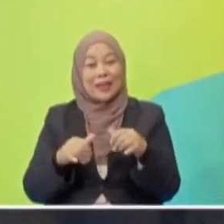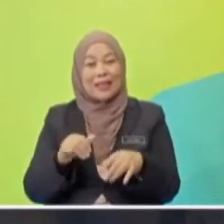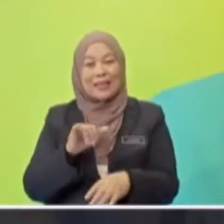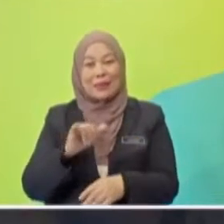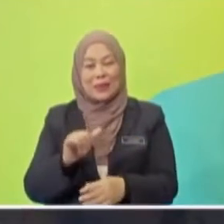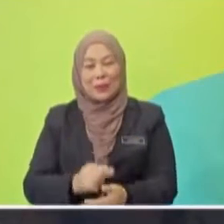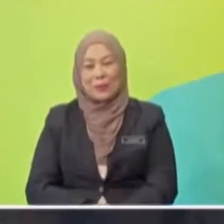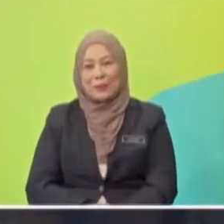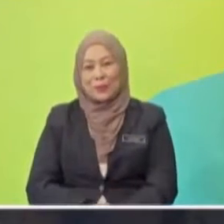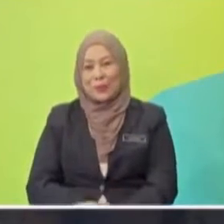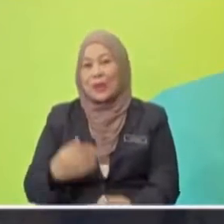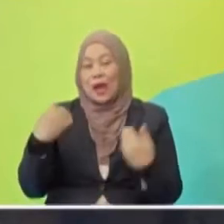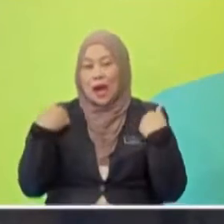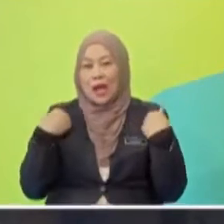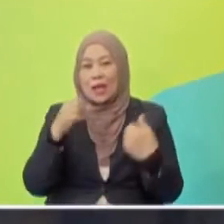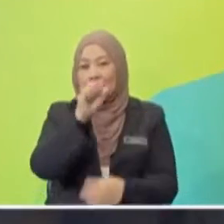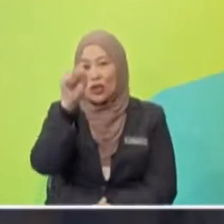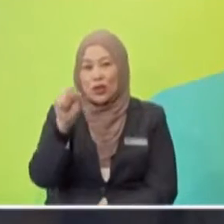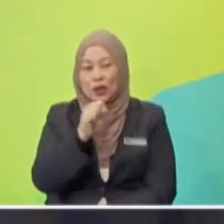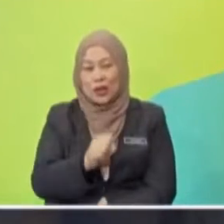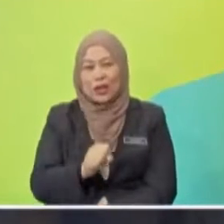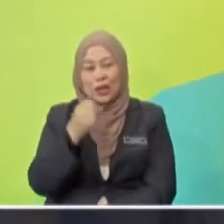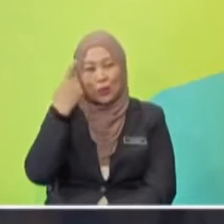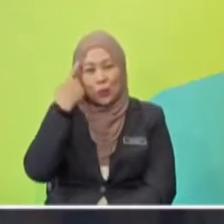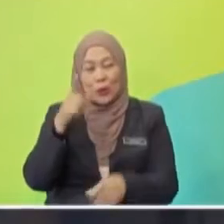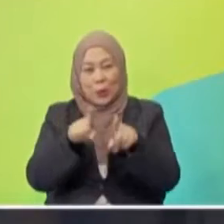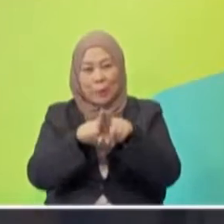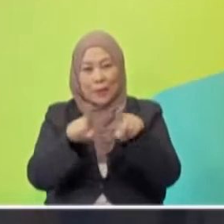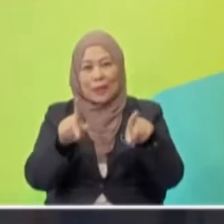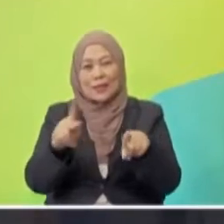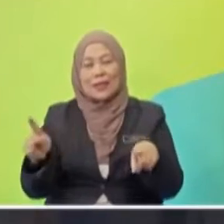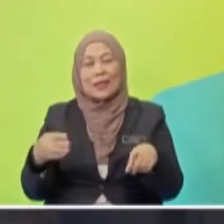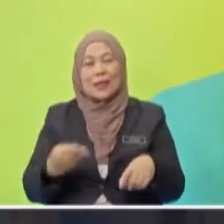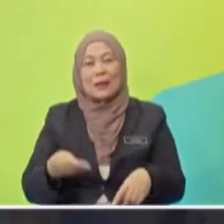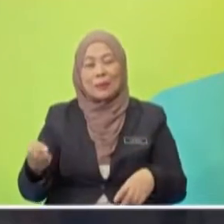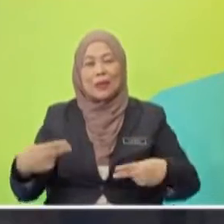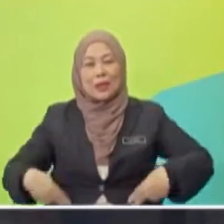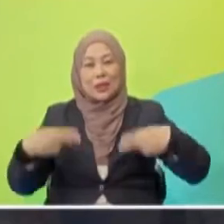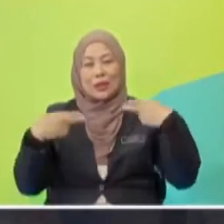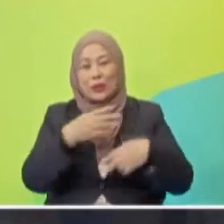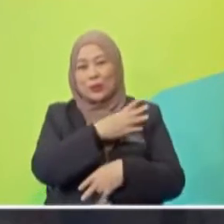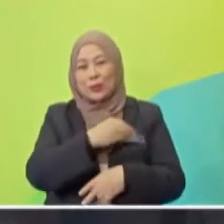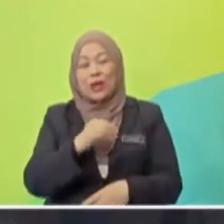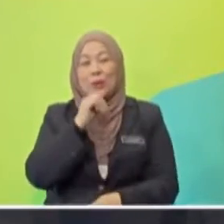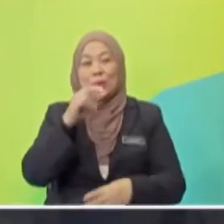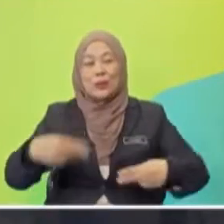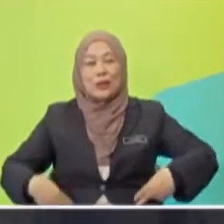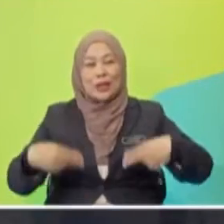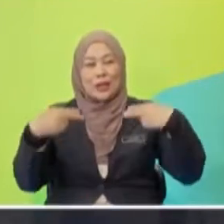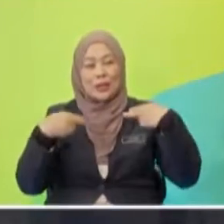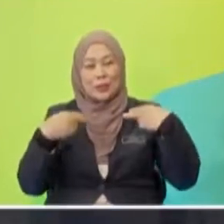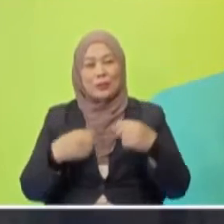untuk asingkan benda hidup dengan benda buka hidup akan buta gimana berhenti menurut